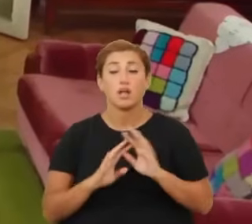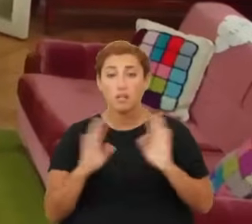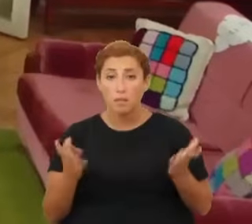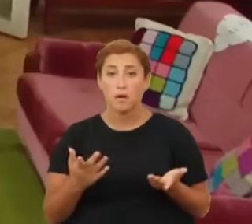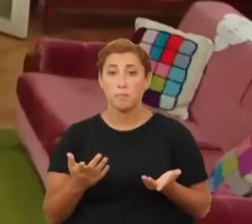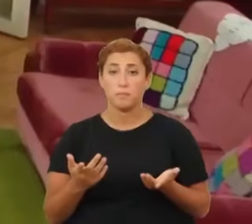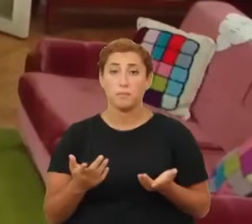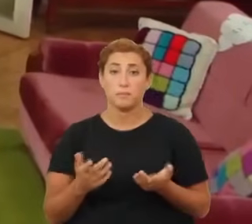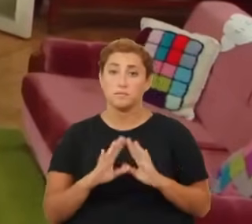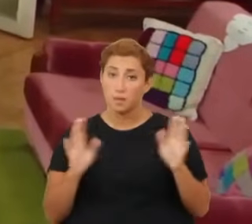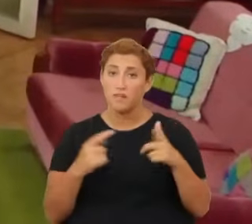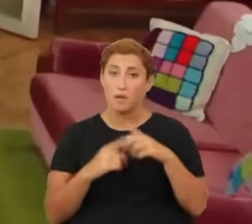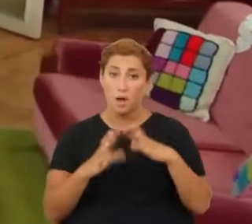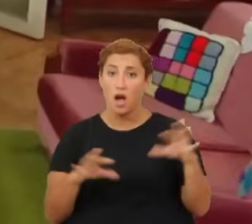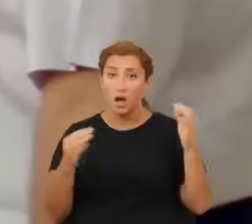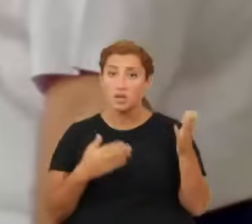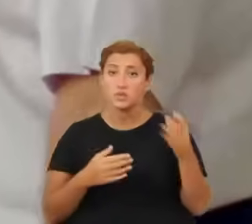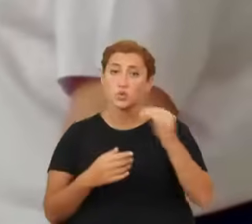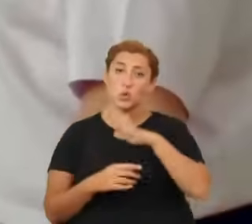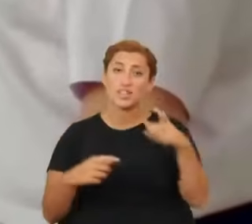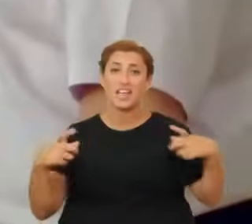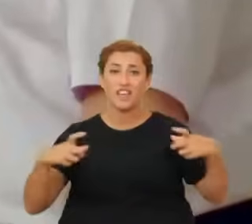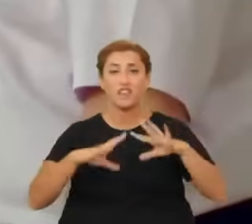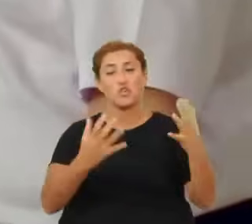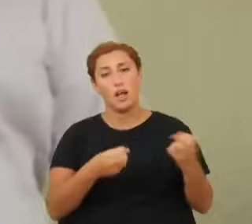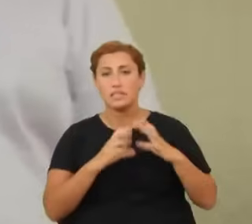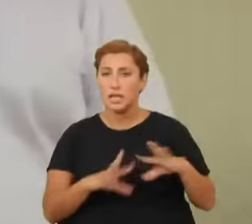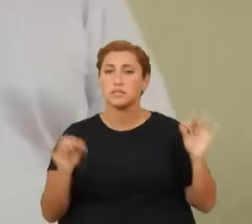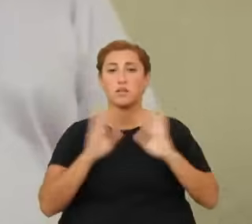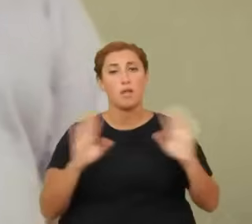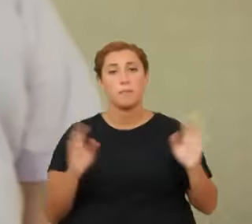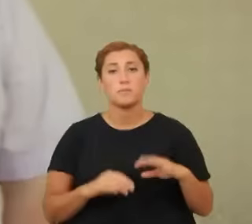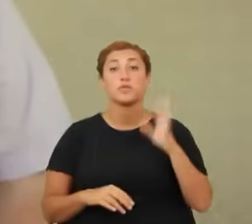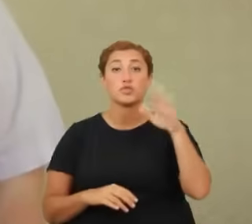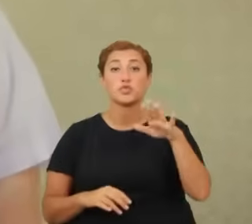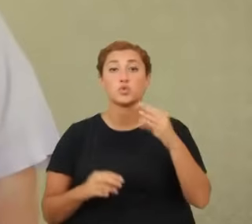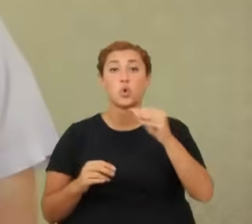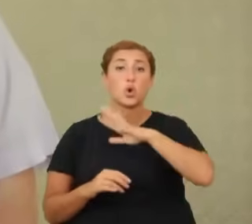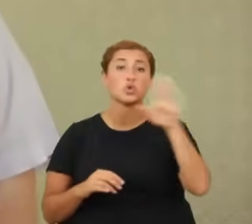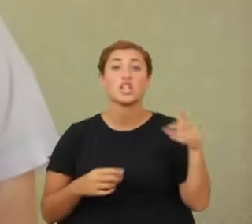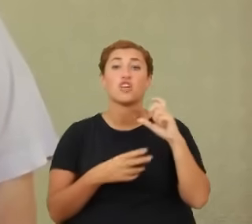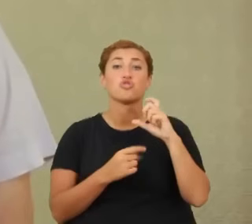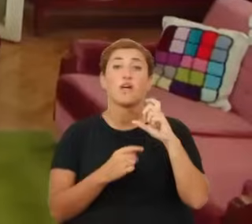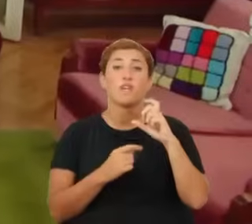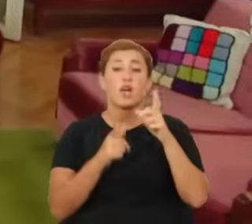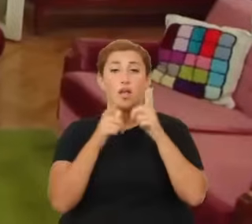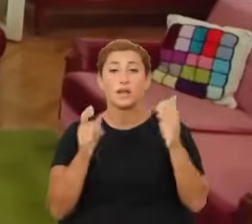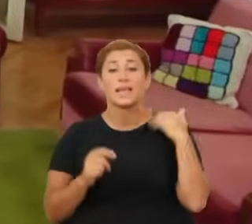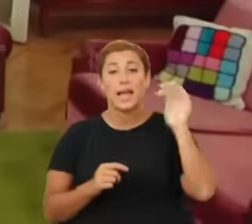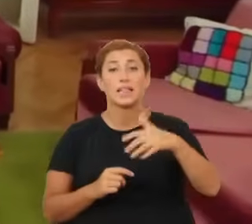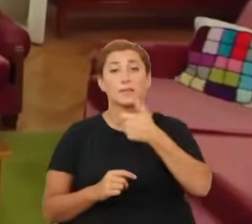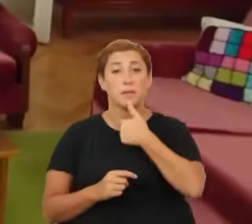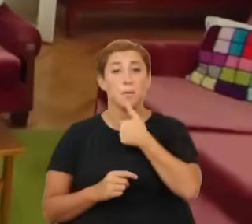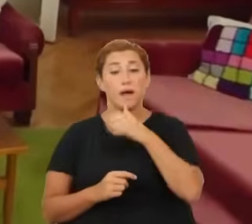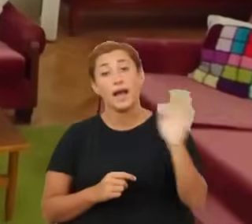Tamam. Tamam efendim, hazır şey. Çocuklar tencereleri alsınlar, hazır. Tamam. Çocuklar Çağatay. Geldim